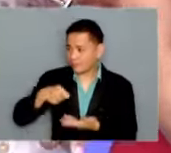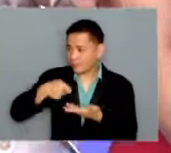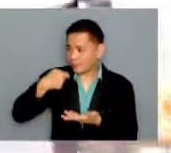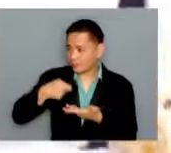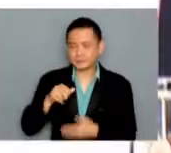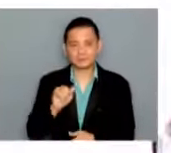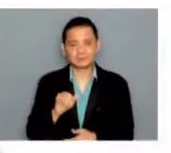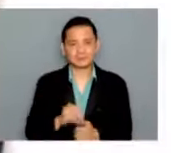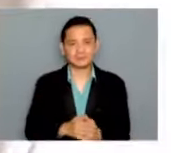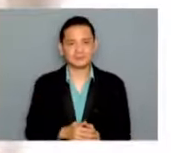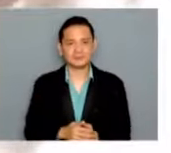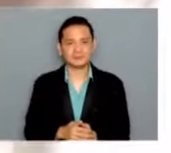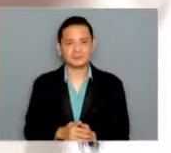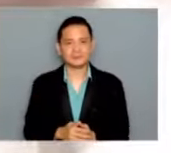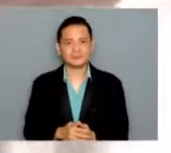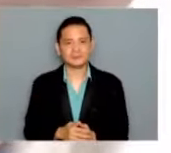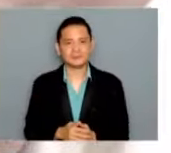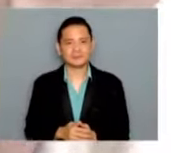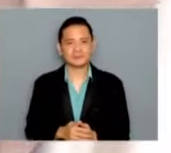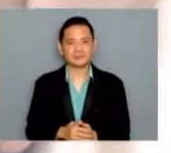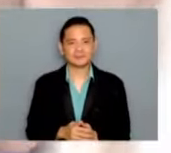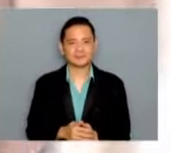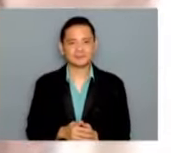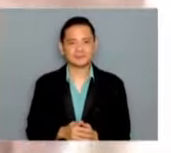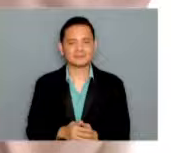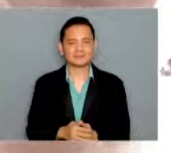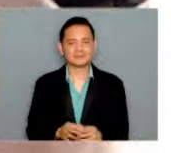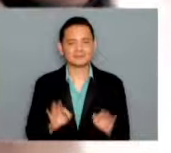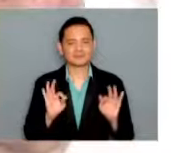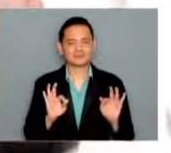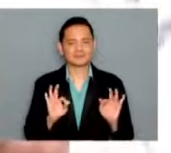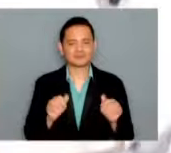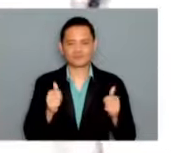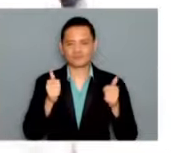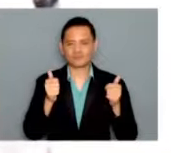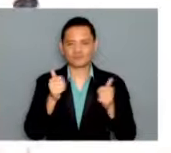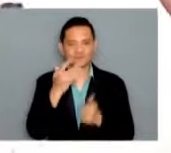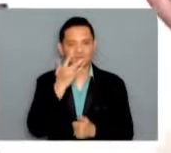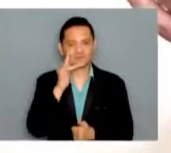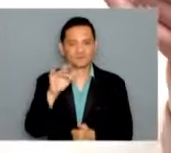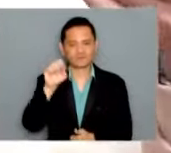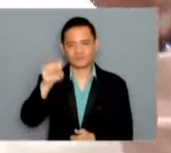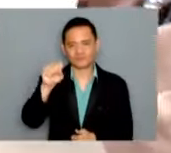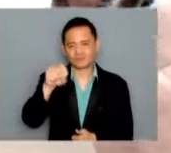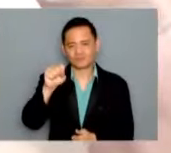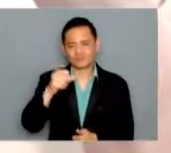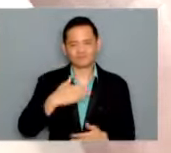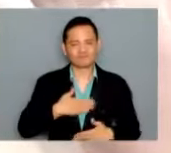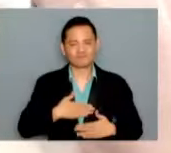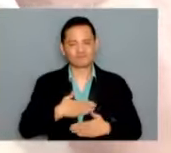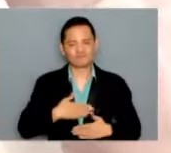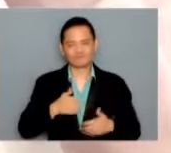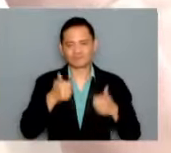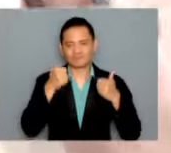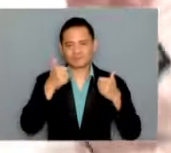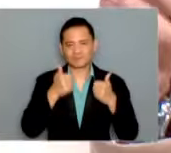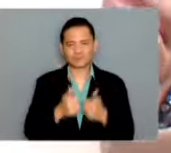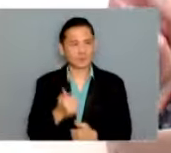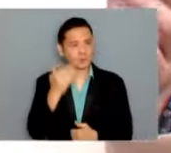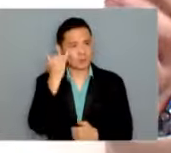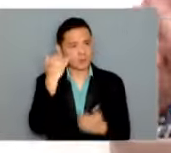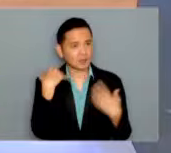Okay. Meron ako. Nakikialam lang ako talaga. Oh, yan. Lasahan nyo nga. Ano? diferensya? Bakit ito naging healthy? Oh,